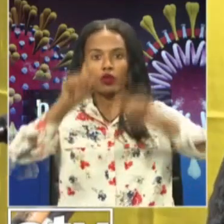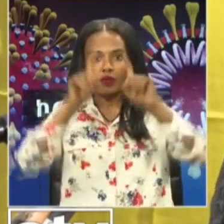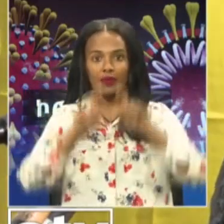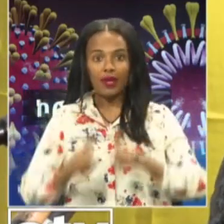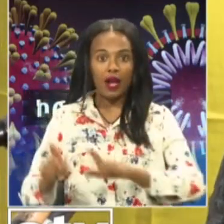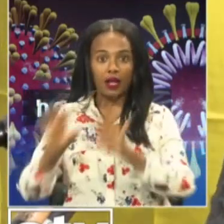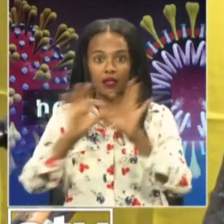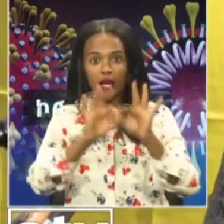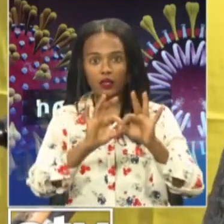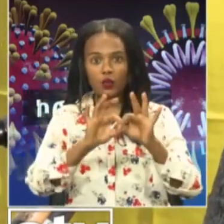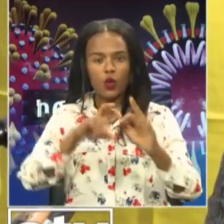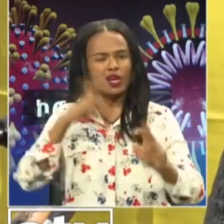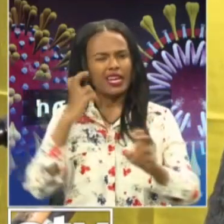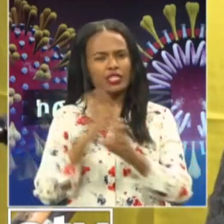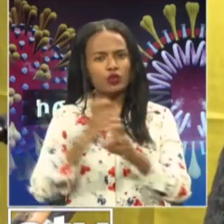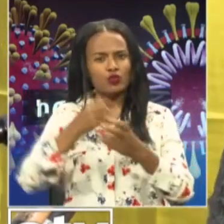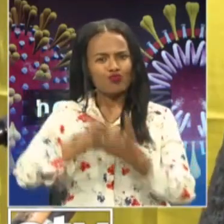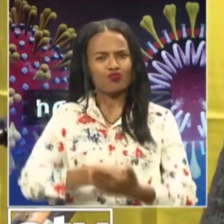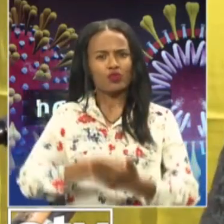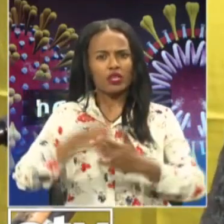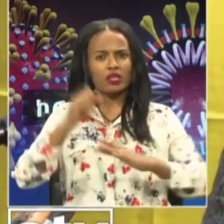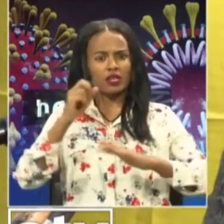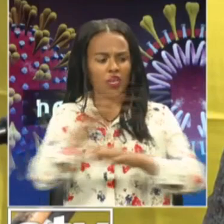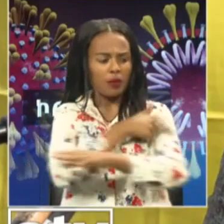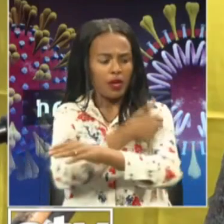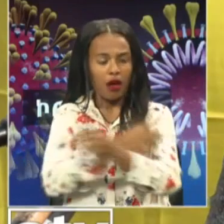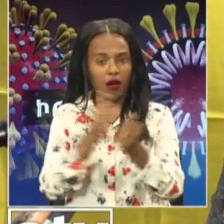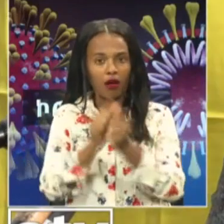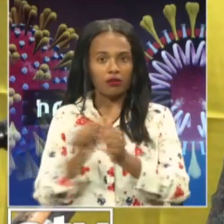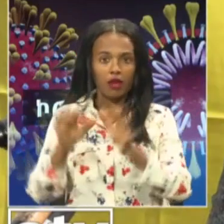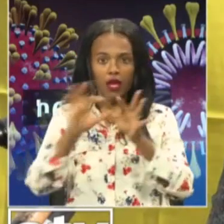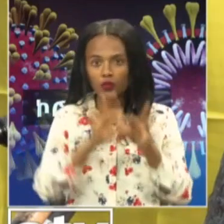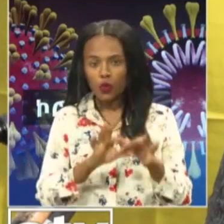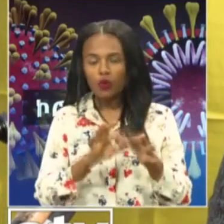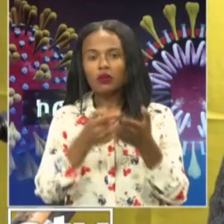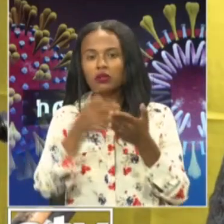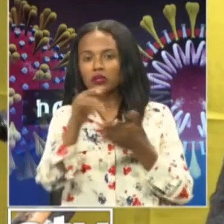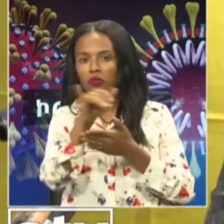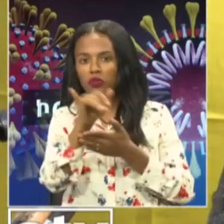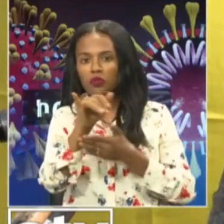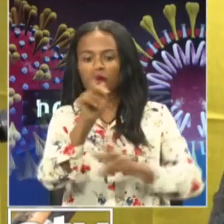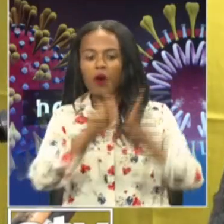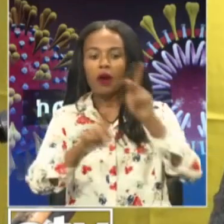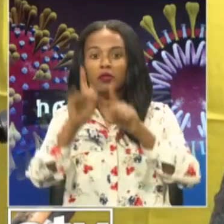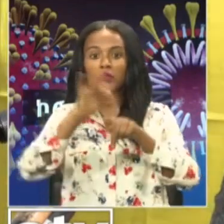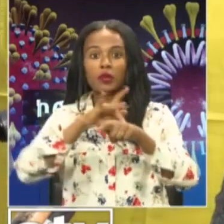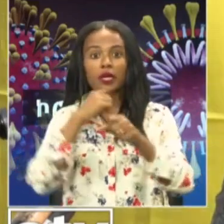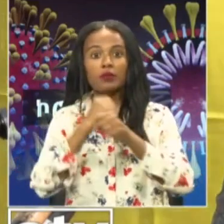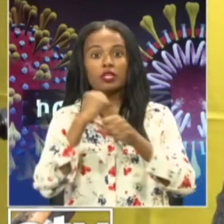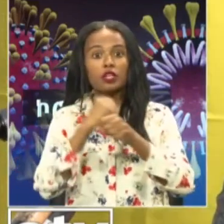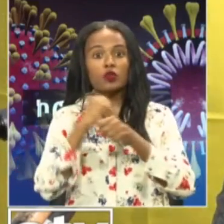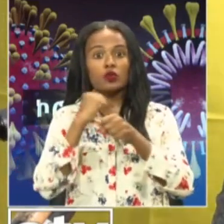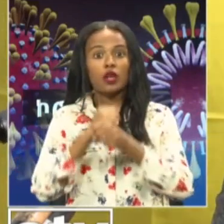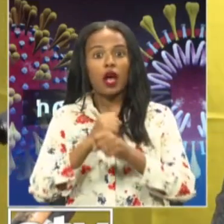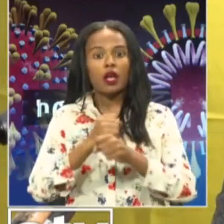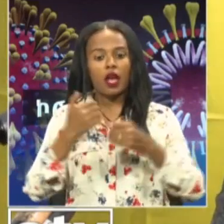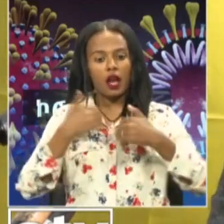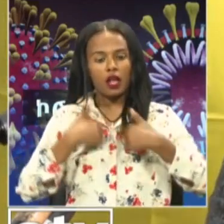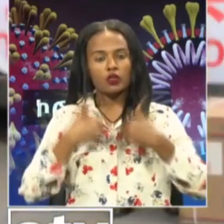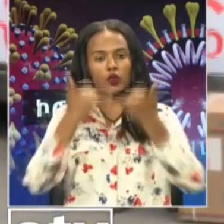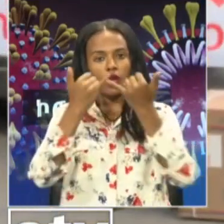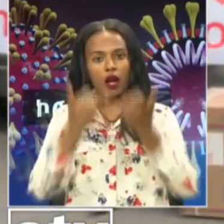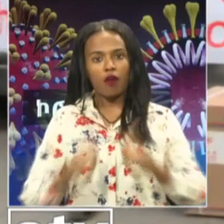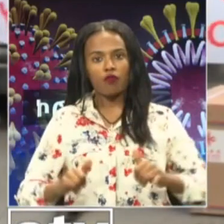ተያይዞ፣ ከጽኑ ሕክምና ጋር ወይም ክሊኒካል አጠቃላይ ሕክምና ጋር ተያይዞ እንዲሁም በማህበረሰብ ላይ የምንሰራቸው ስራ ጋር ተያይዞ ያላቸውን